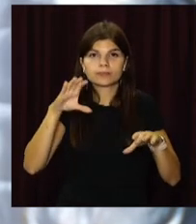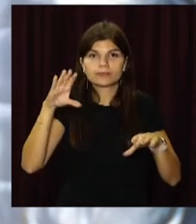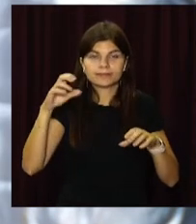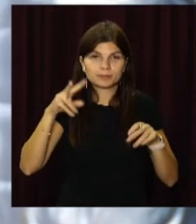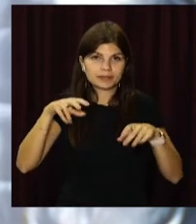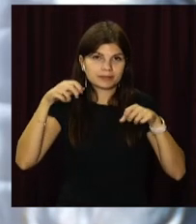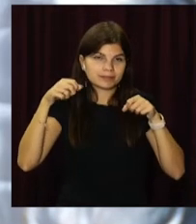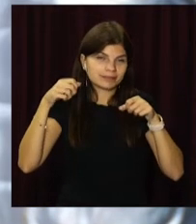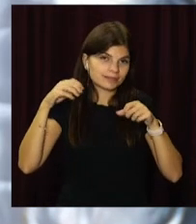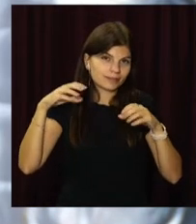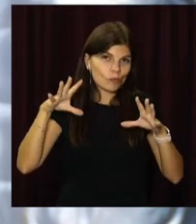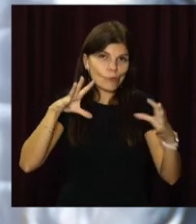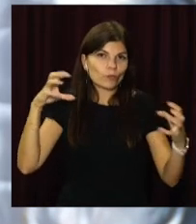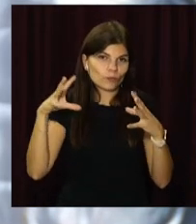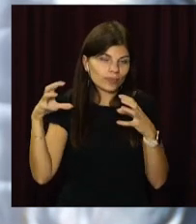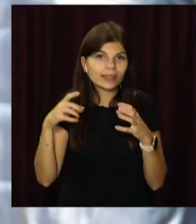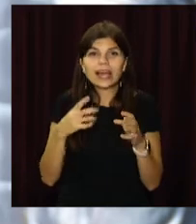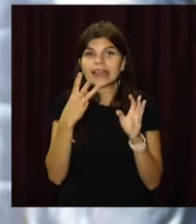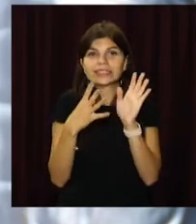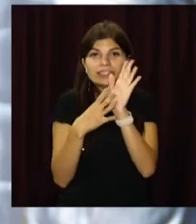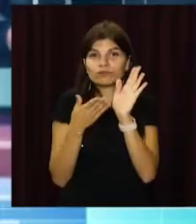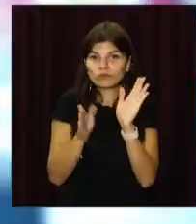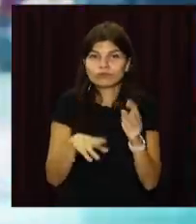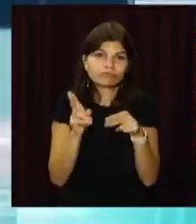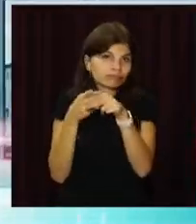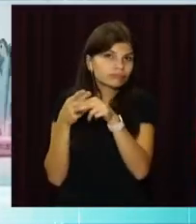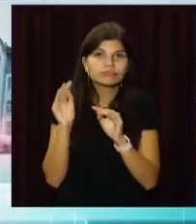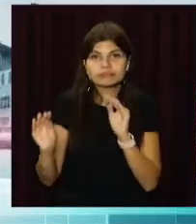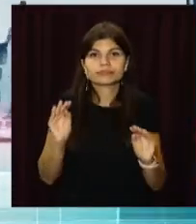котельних і теплових пунктах 39 штук.